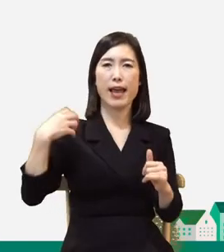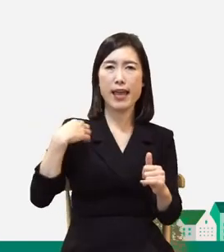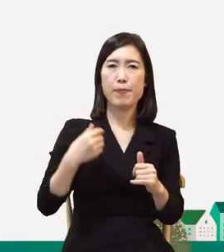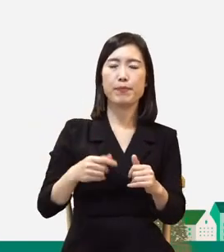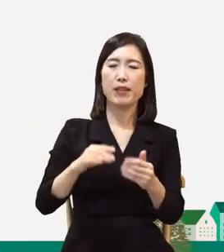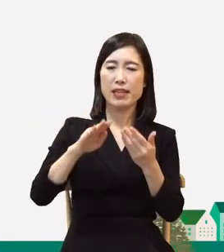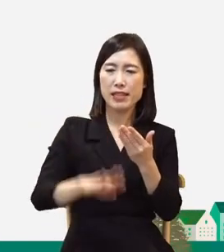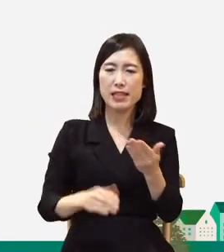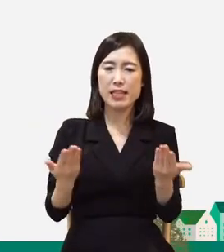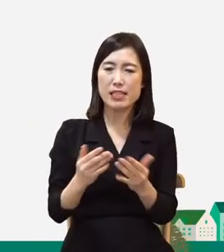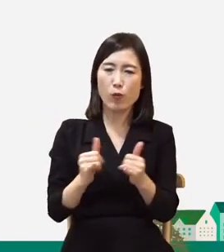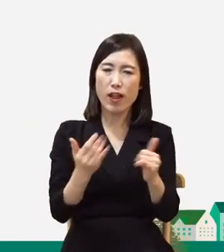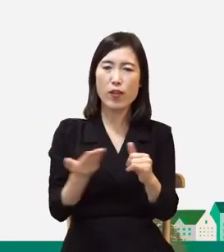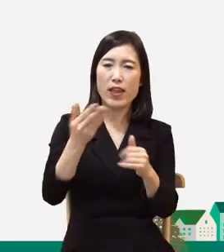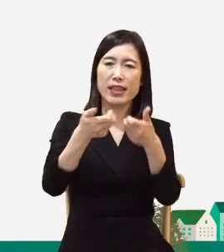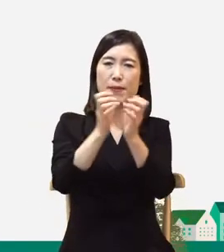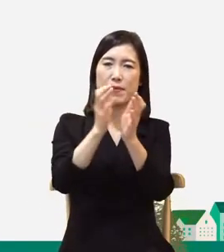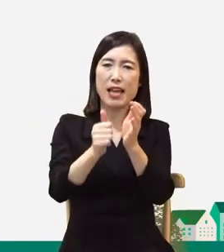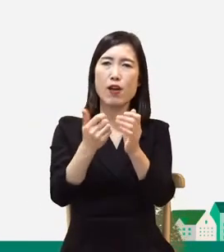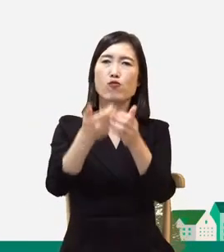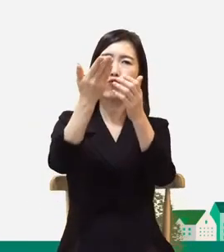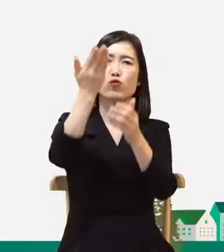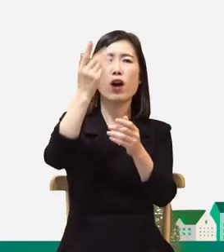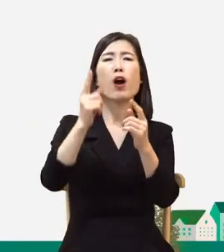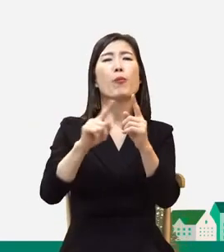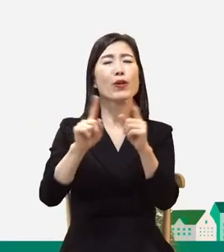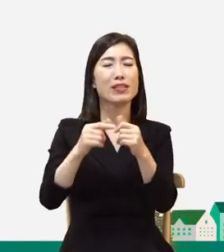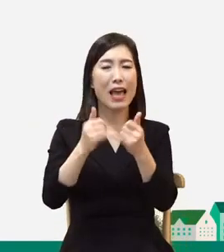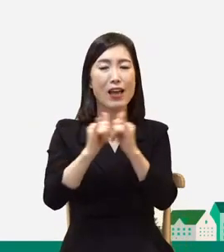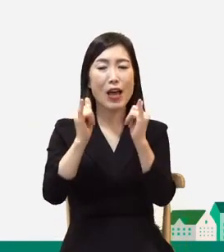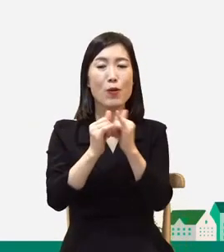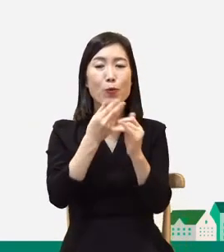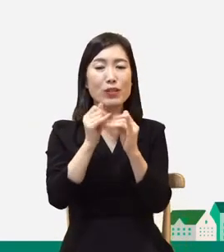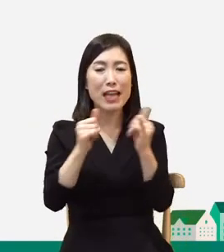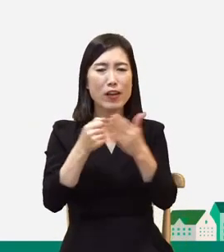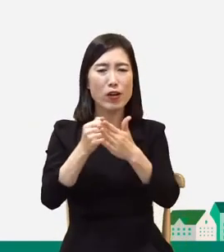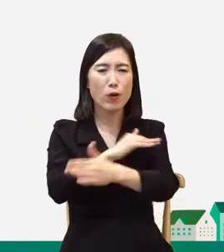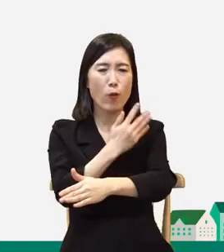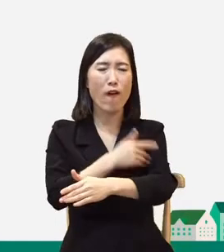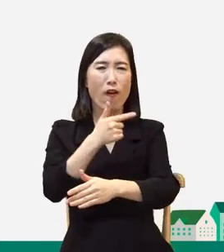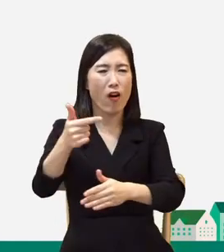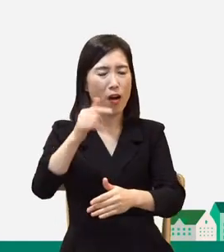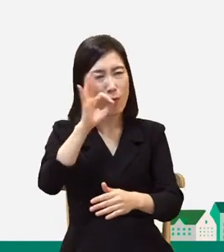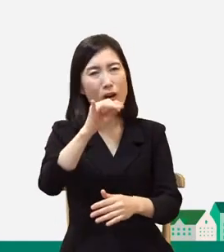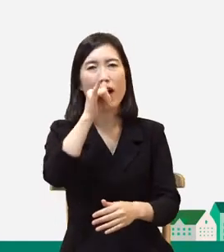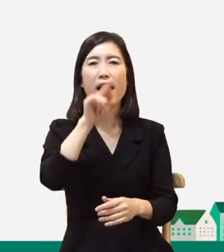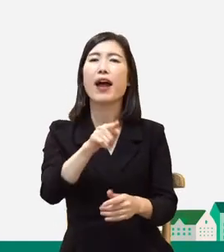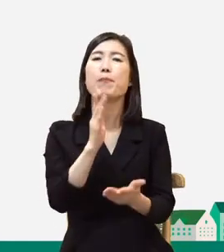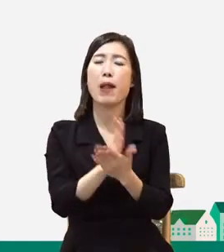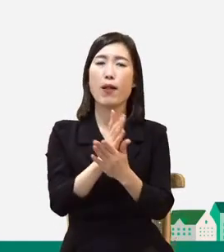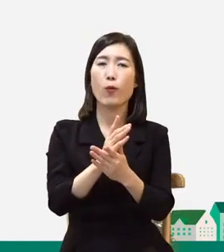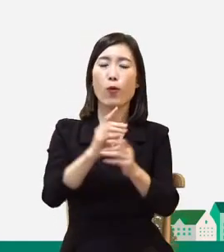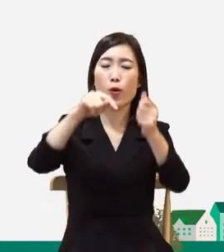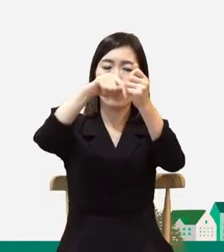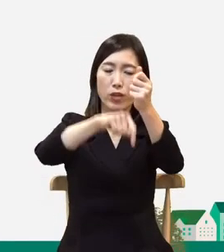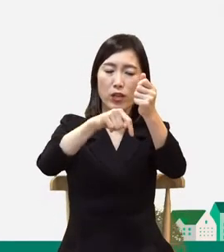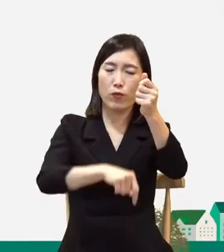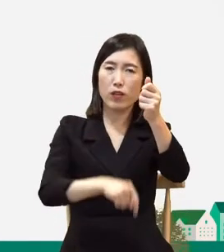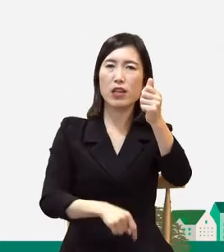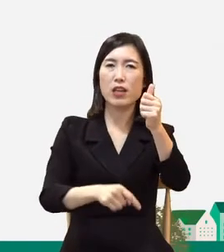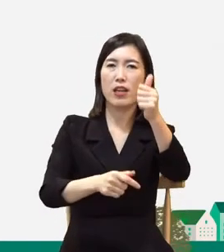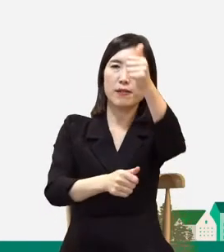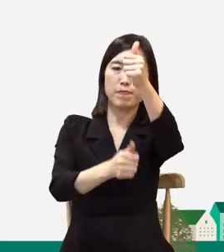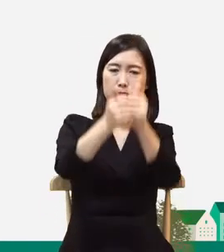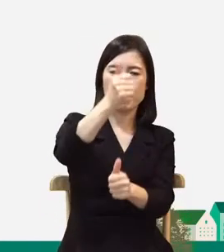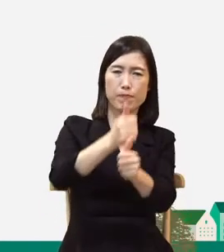이렇게 결정이 되는 과정들이 굉장히 많이 있었습니다. 그래서 저희는 그런 조직 구조가 아니고, 입주민은 입주민이